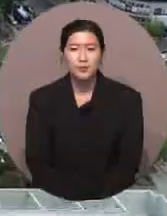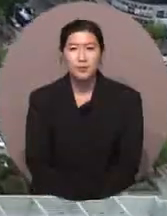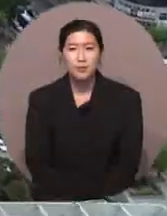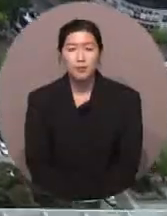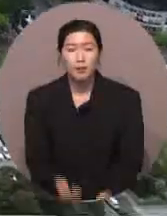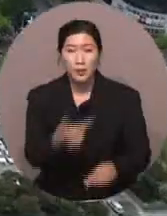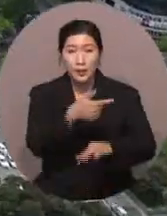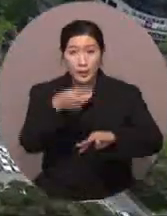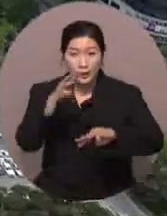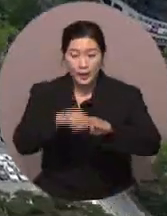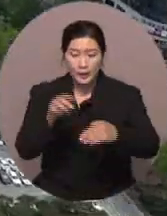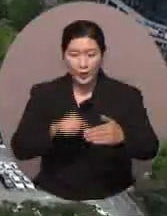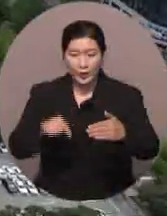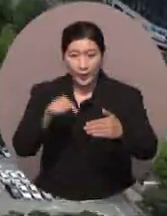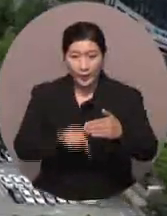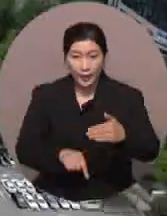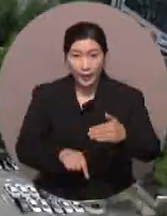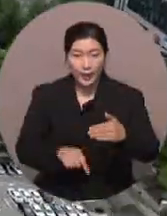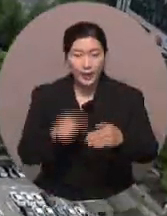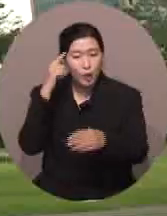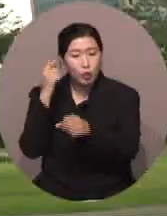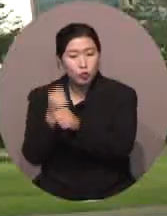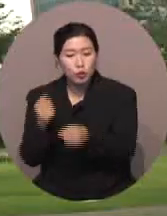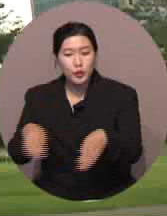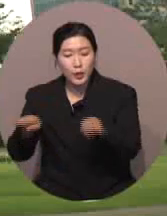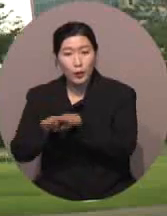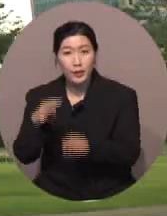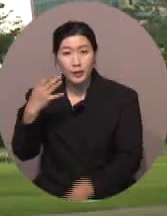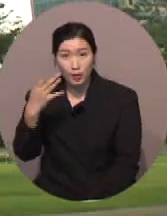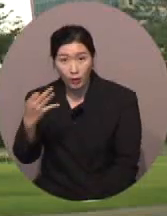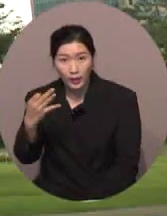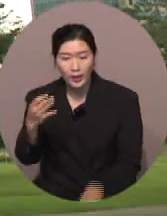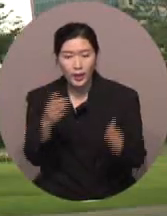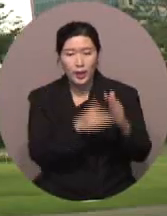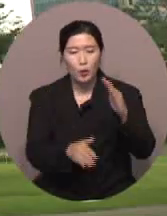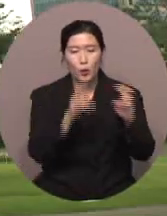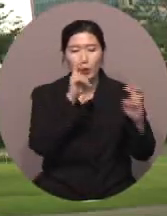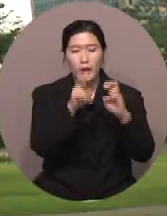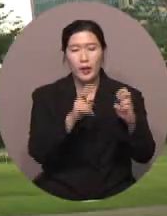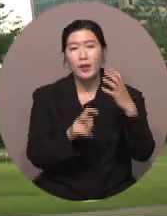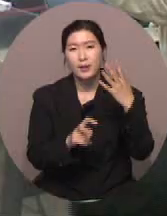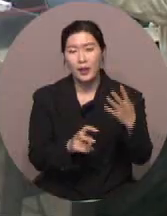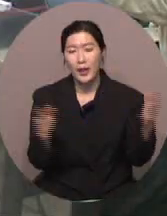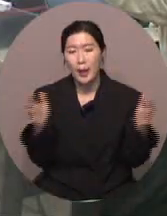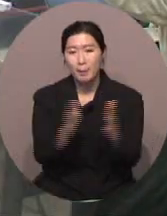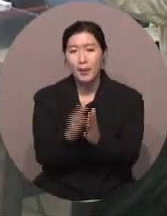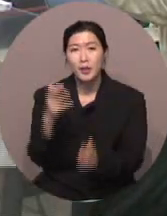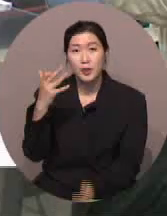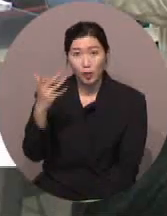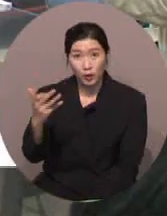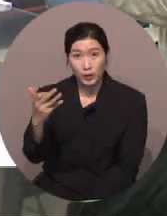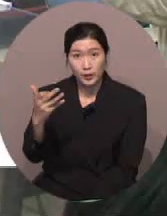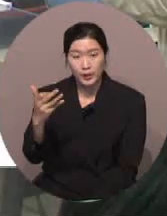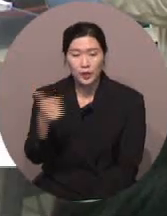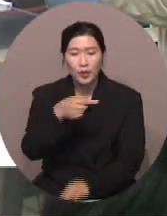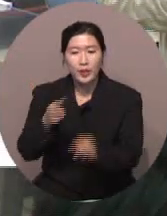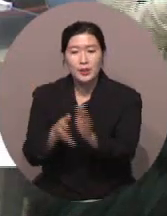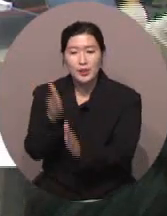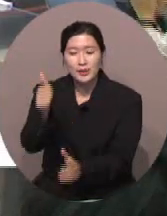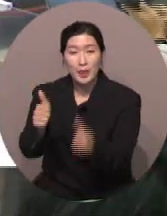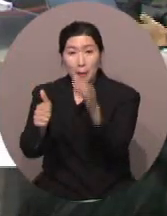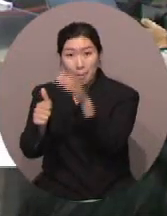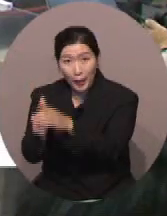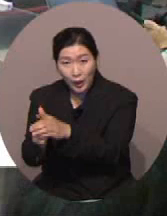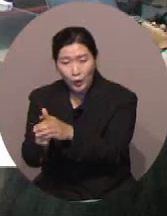대전에는 14개 출자 출연 주관과 4개 공기업이 있습니다 이 가운데 시장이 위원장을 맞거나 법으로 임기를